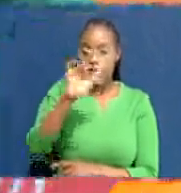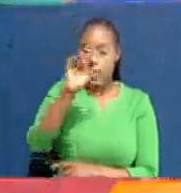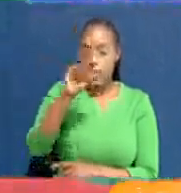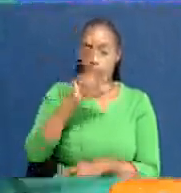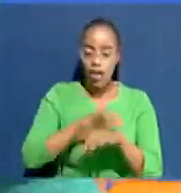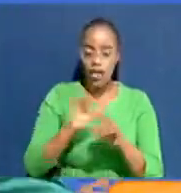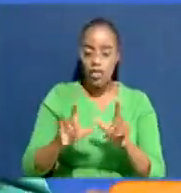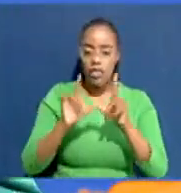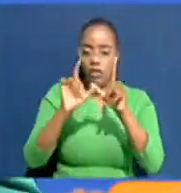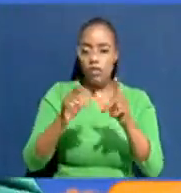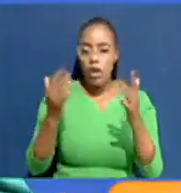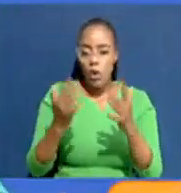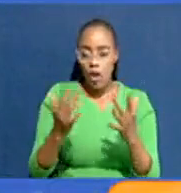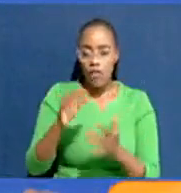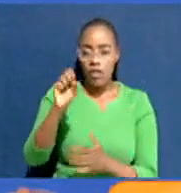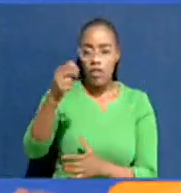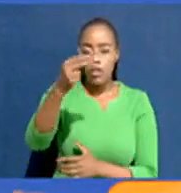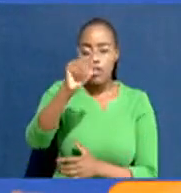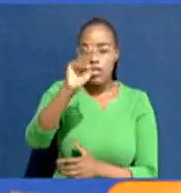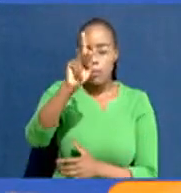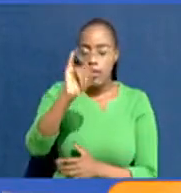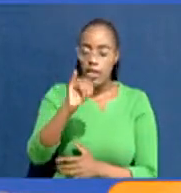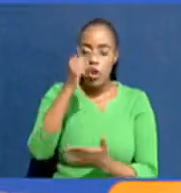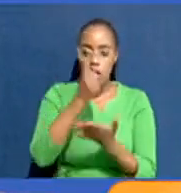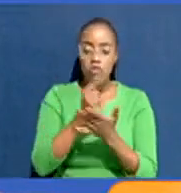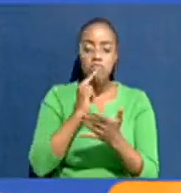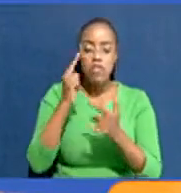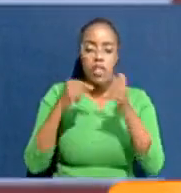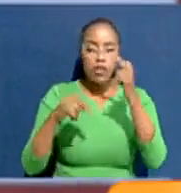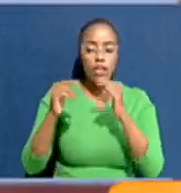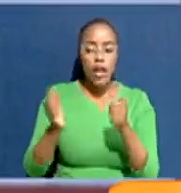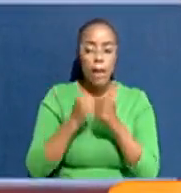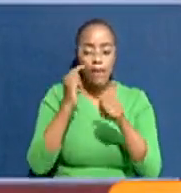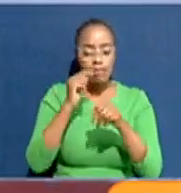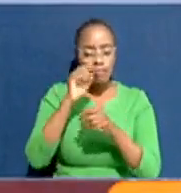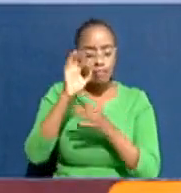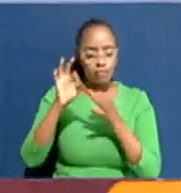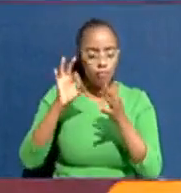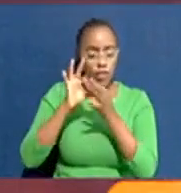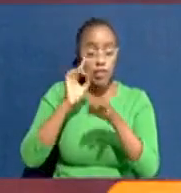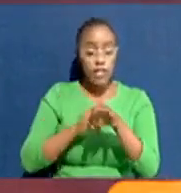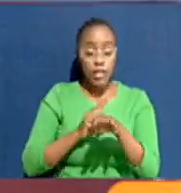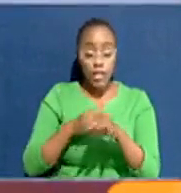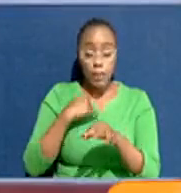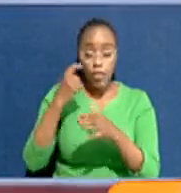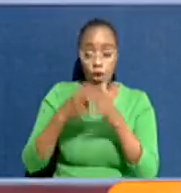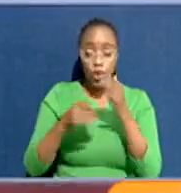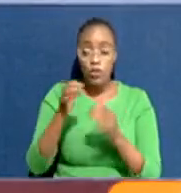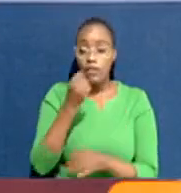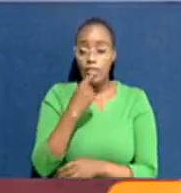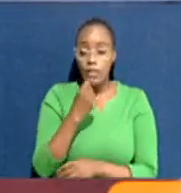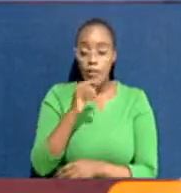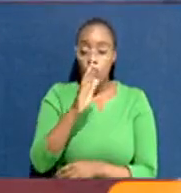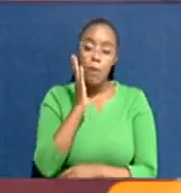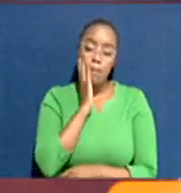hundi yake katika afisi za shabiki.com amesema ushindi huo umejiri wakati mwafaka anapokabiliwa na gharama ya matibabu